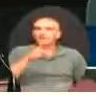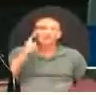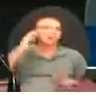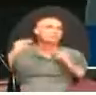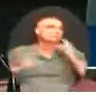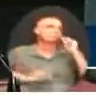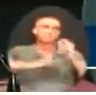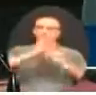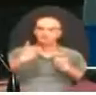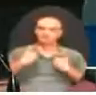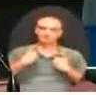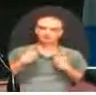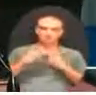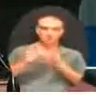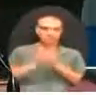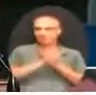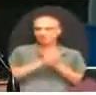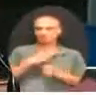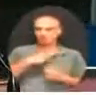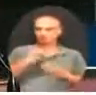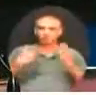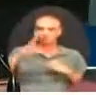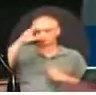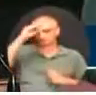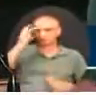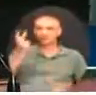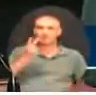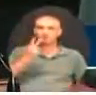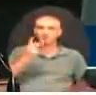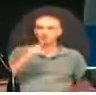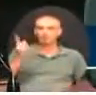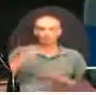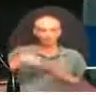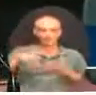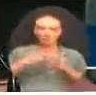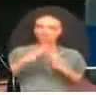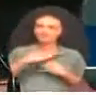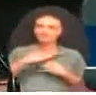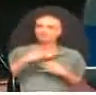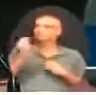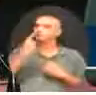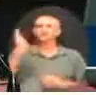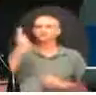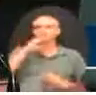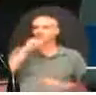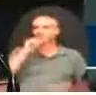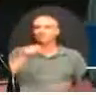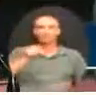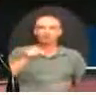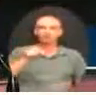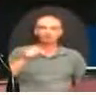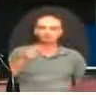הרחש והבחש סביבי של כל החברים שלי, רובם גברים כמובן, כל המעגל החברתי שלי, שזה הדבר היחיד שהם מדברים